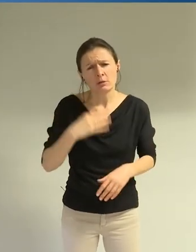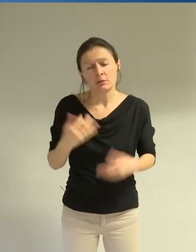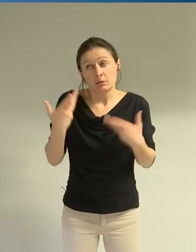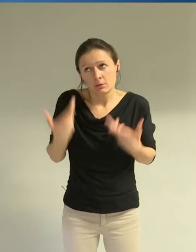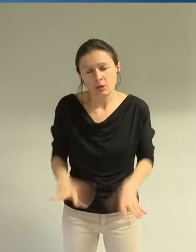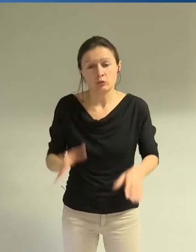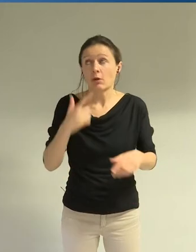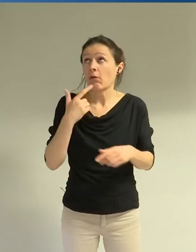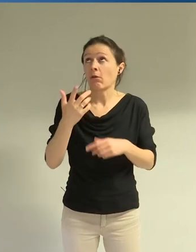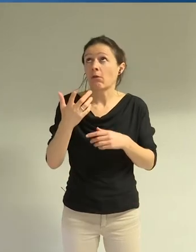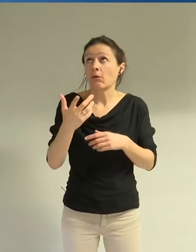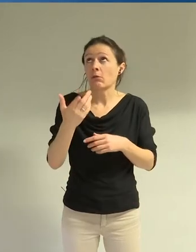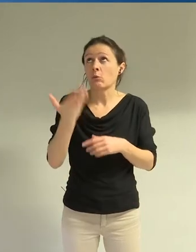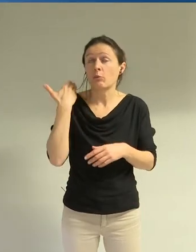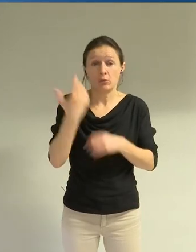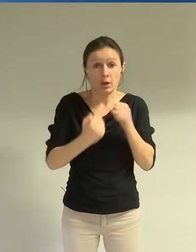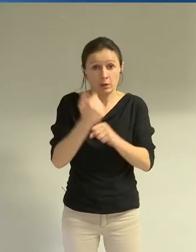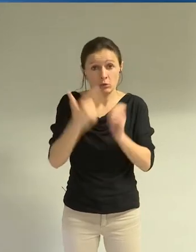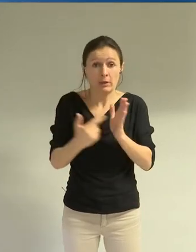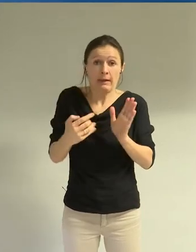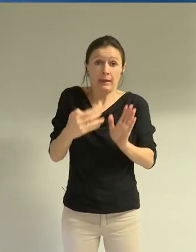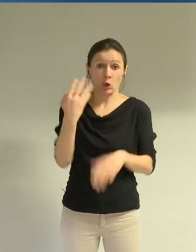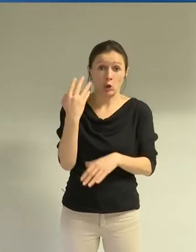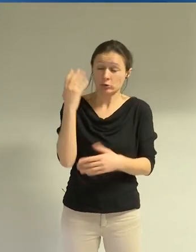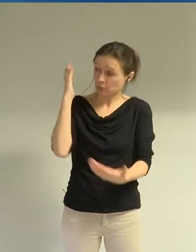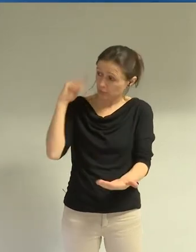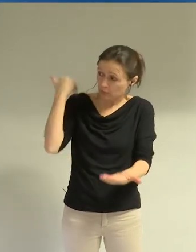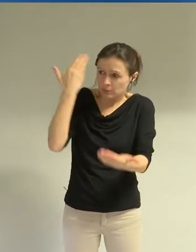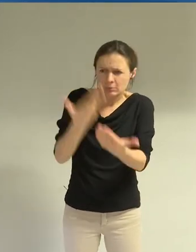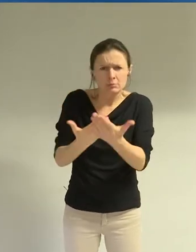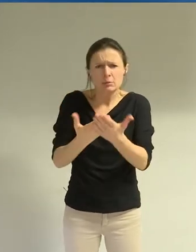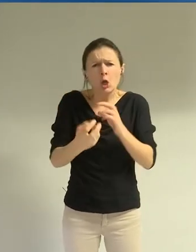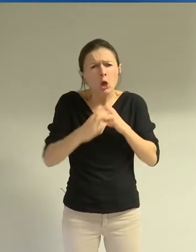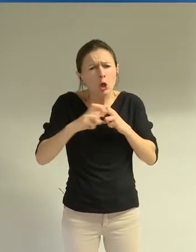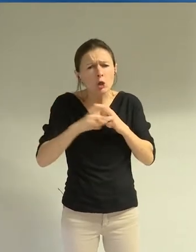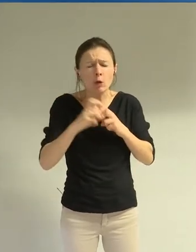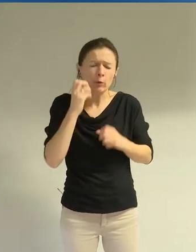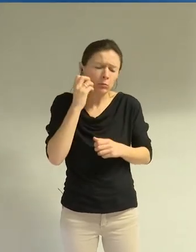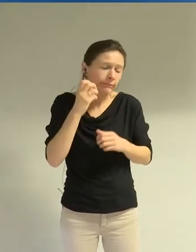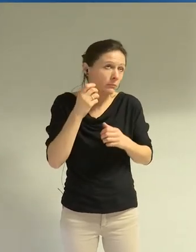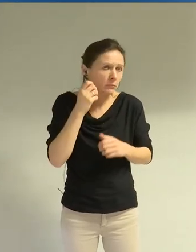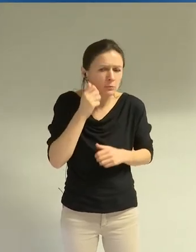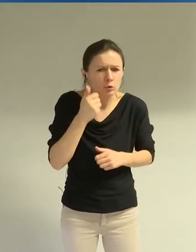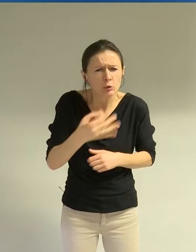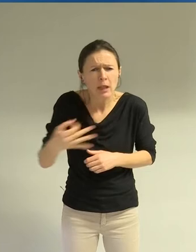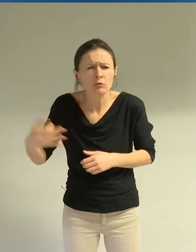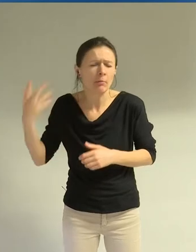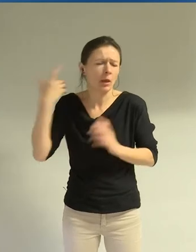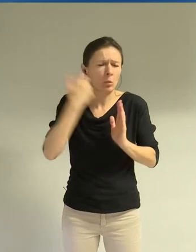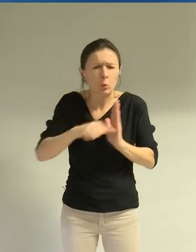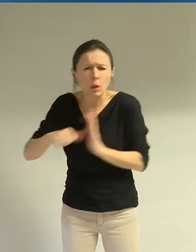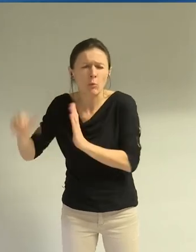2014 le choeur de grenoble serait chaque jour chaque semaine chaque mois chaque année un peu plus à l'abandon